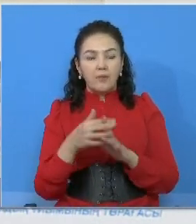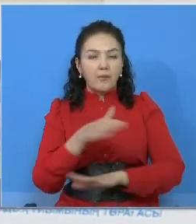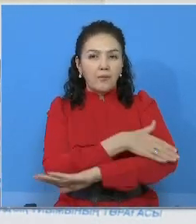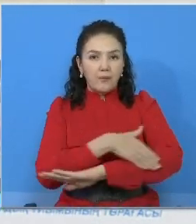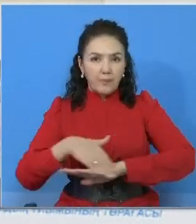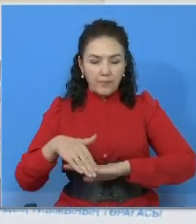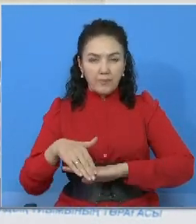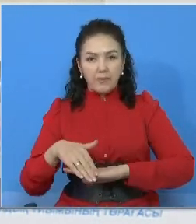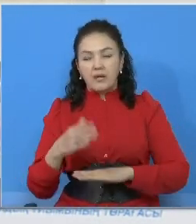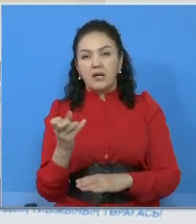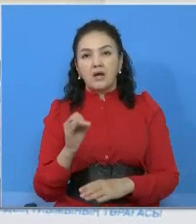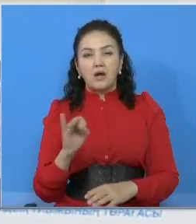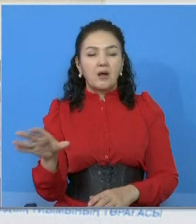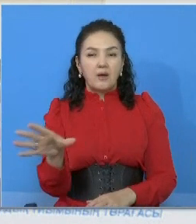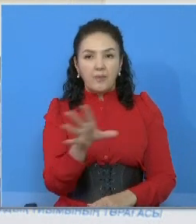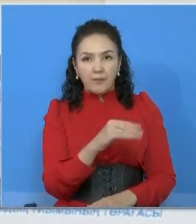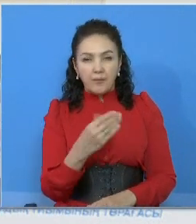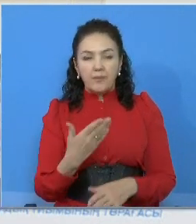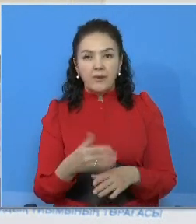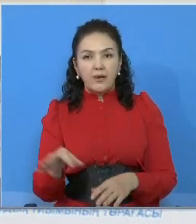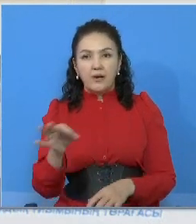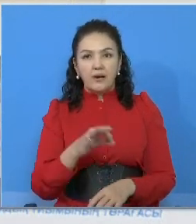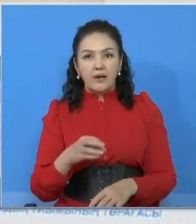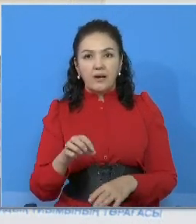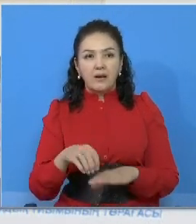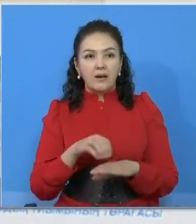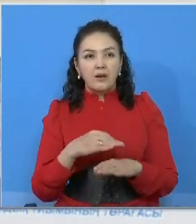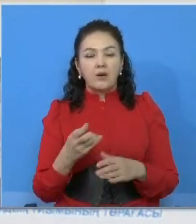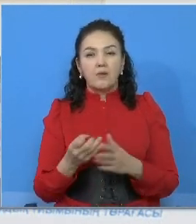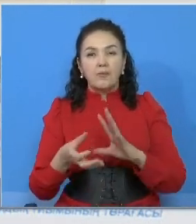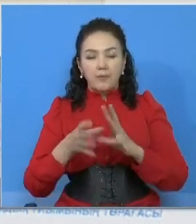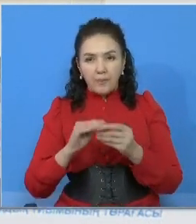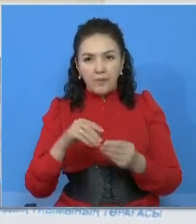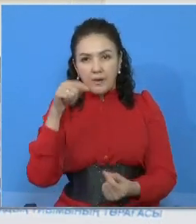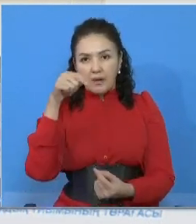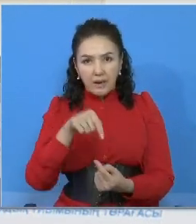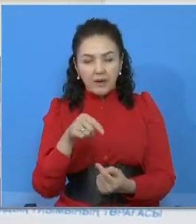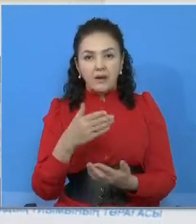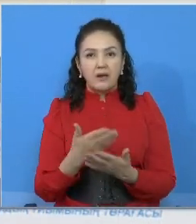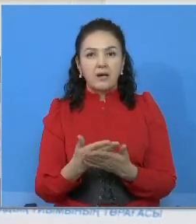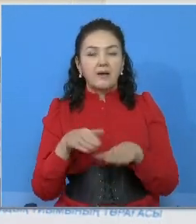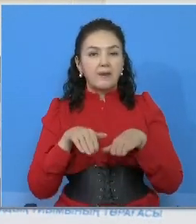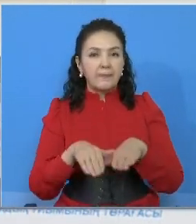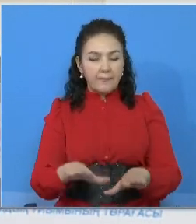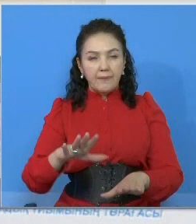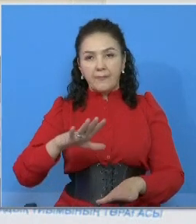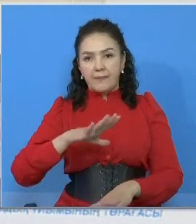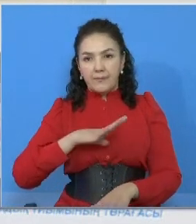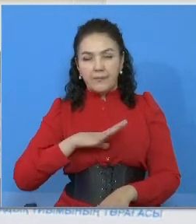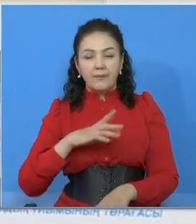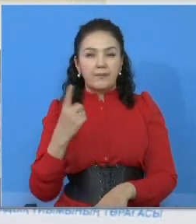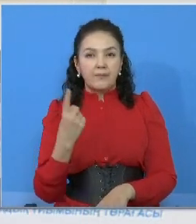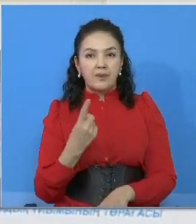көшелер, елді мекендердің бәрі облыстық ономастика комиссиясының қорытындысына сәйкес қана шешім қабылдай алатын